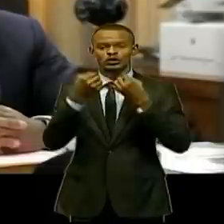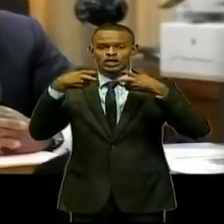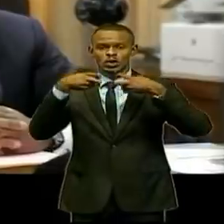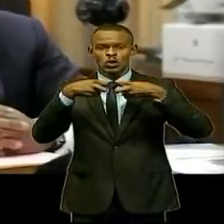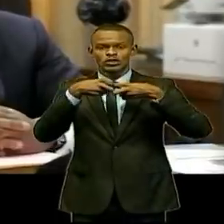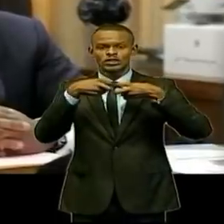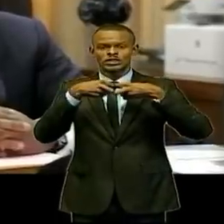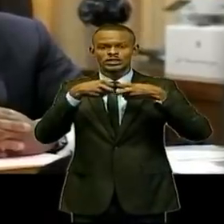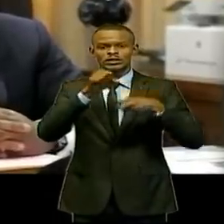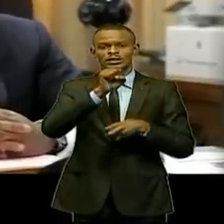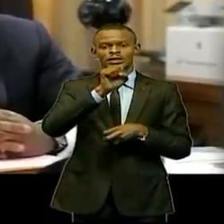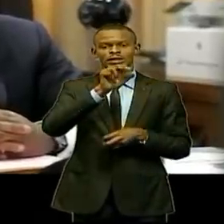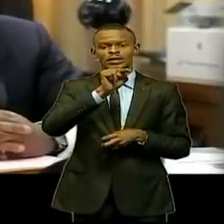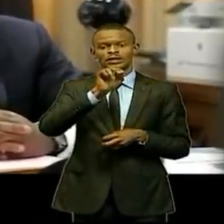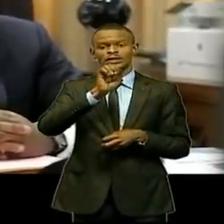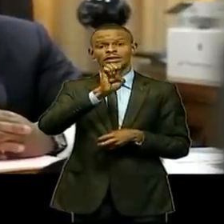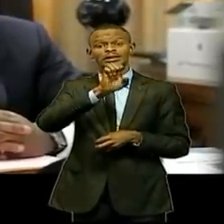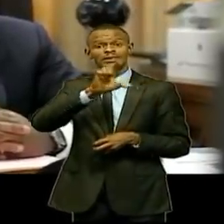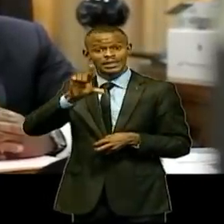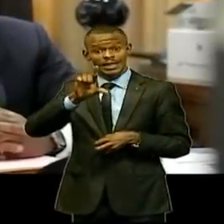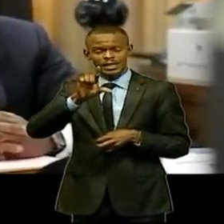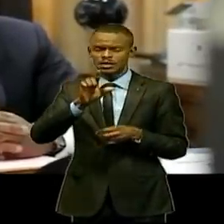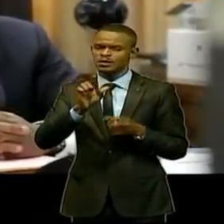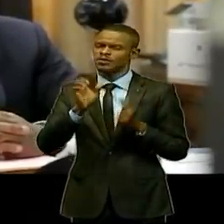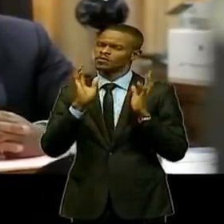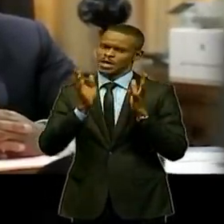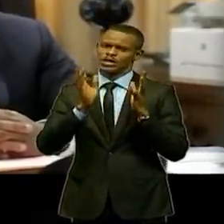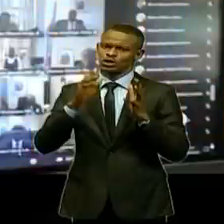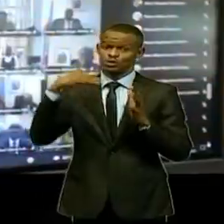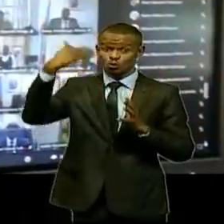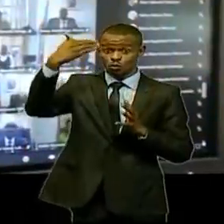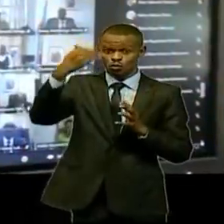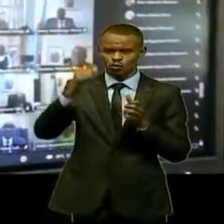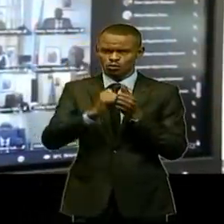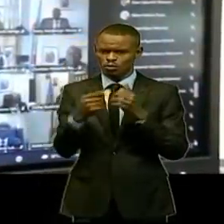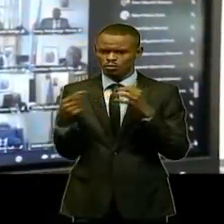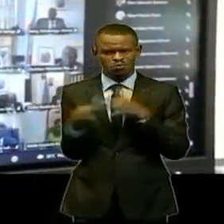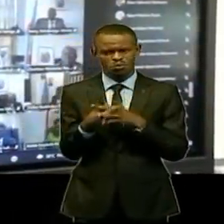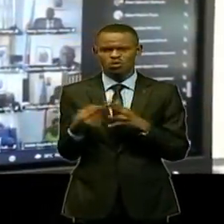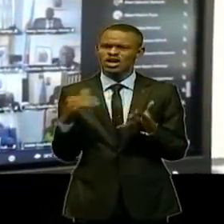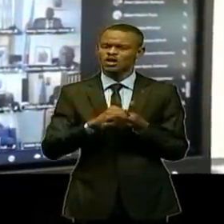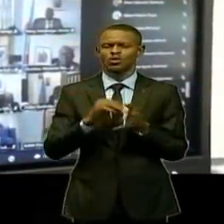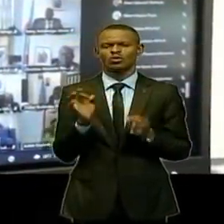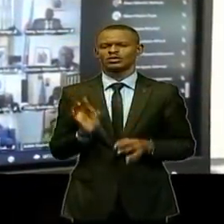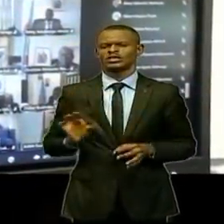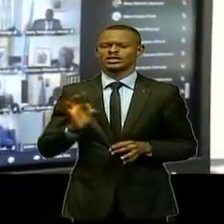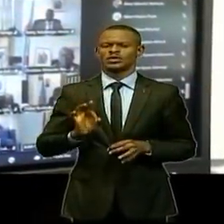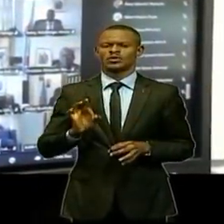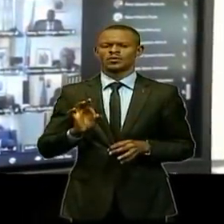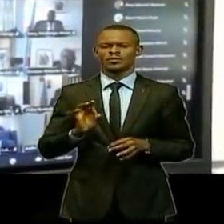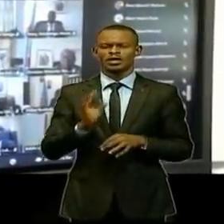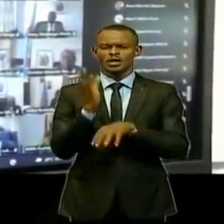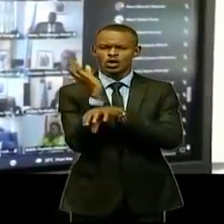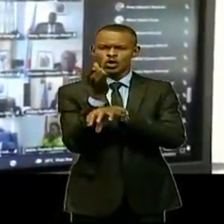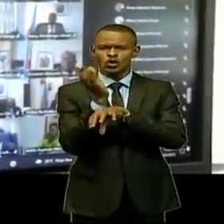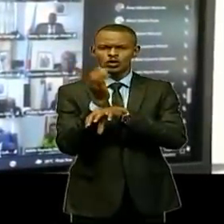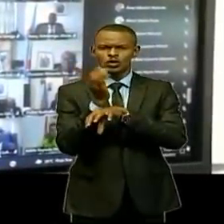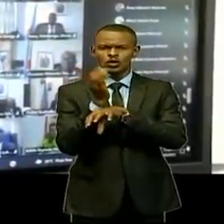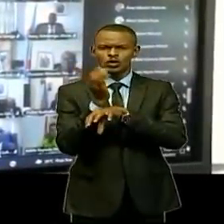pour prévenir ce type d'incident. Le Conseil a pris acte des mesures